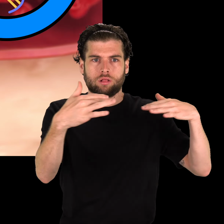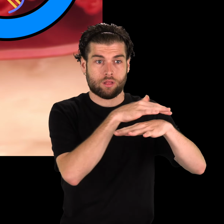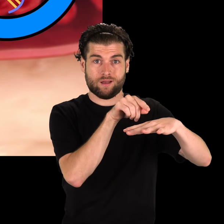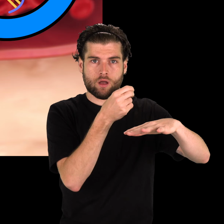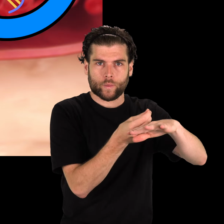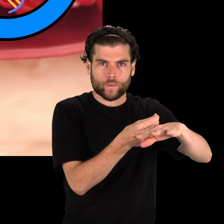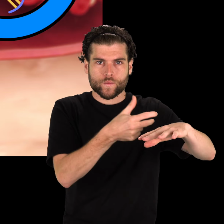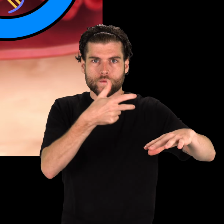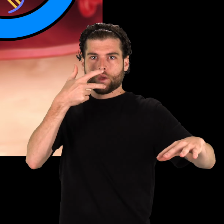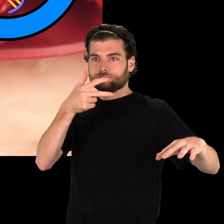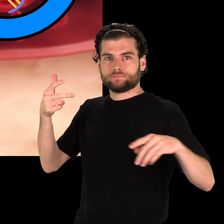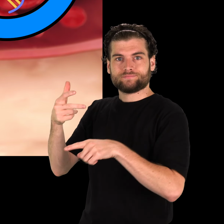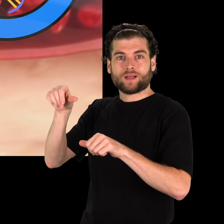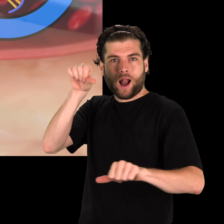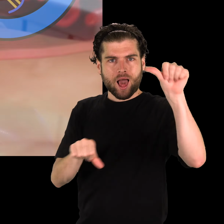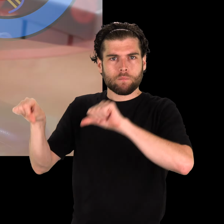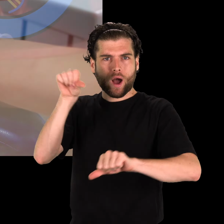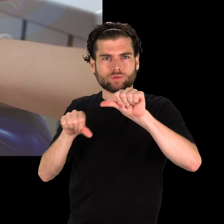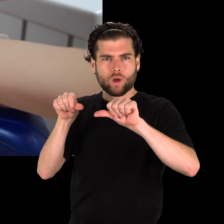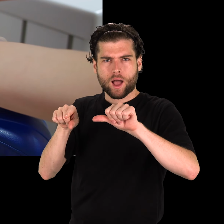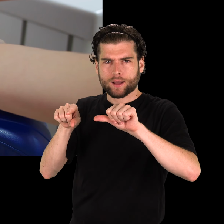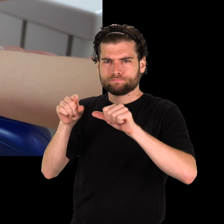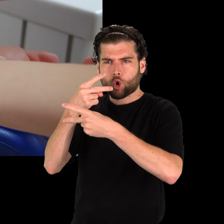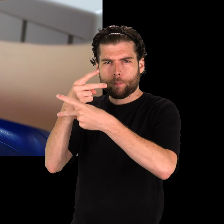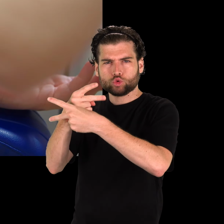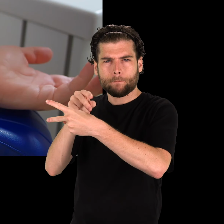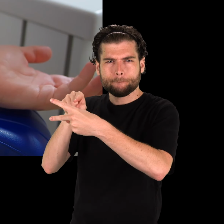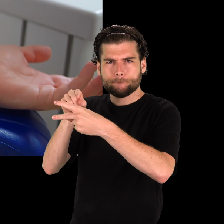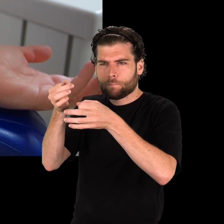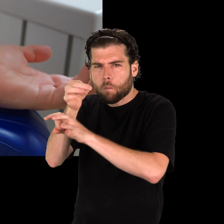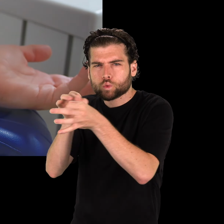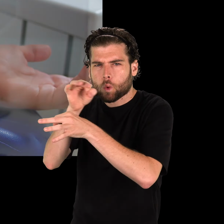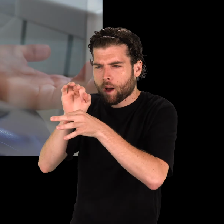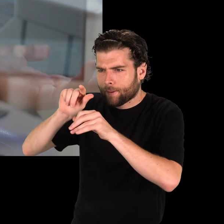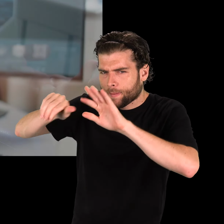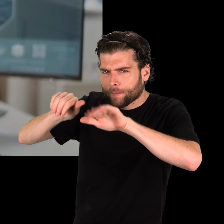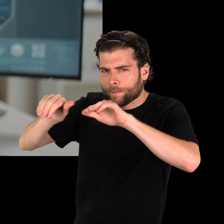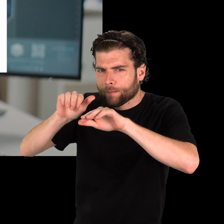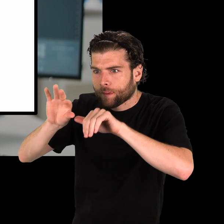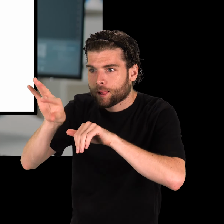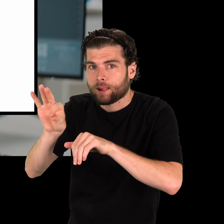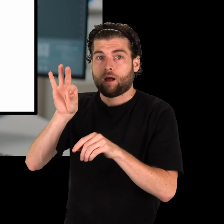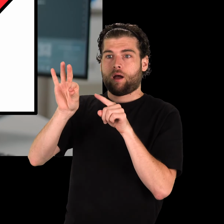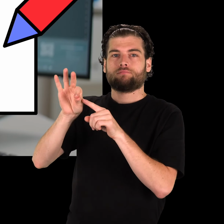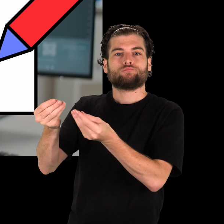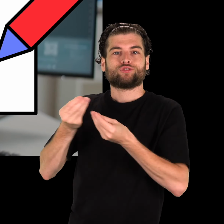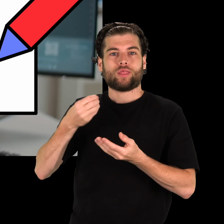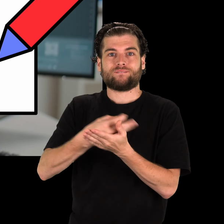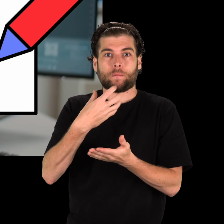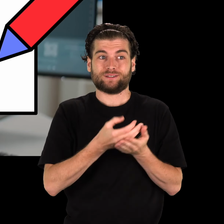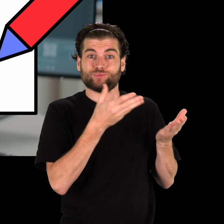issus du placenta. Par une prise de sang de la future maman, le laboratoire peut isoler et trier ces morceaux de